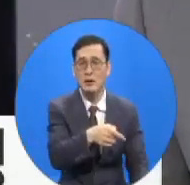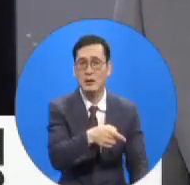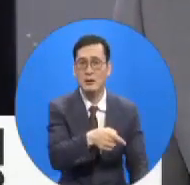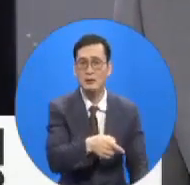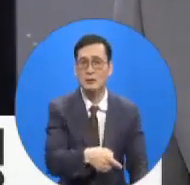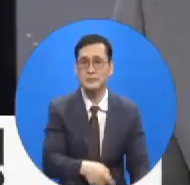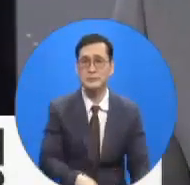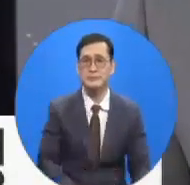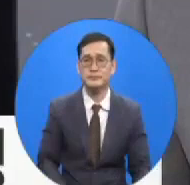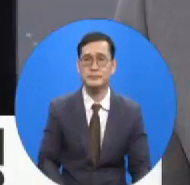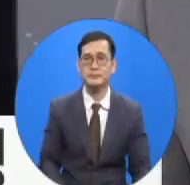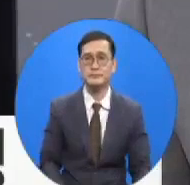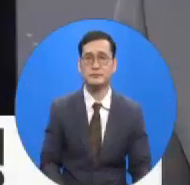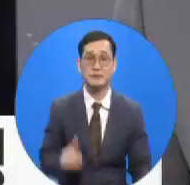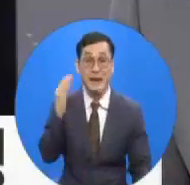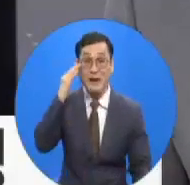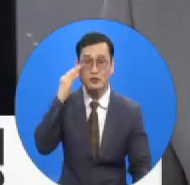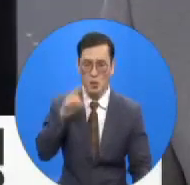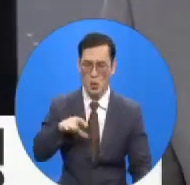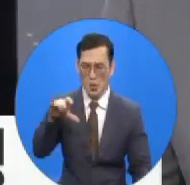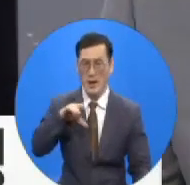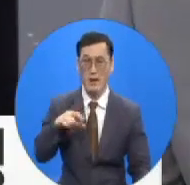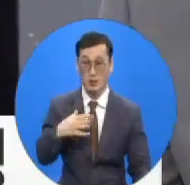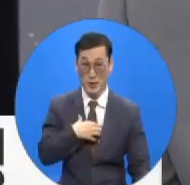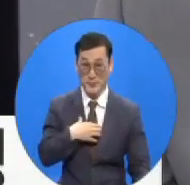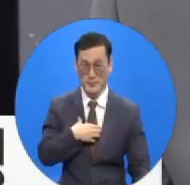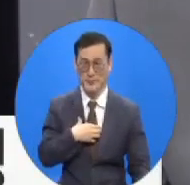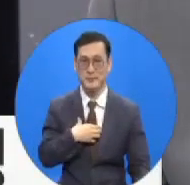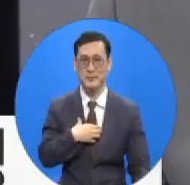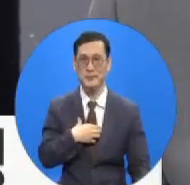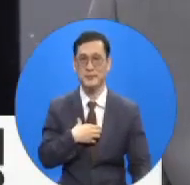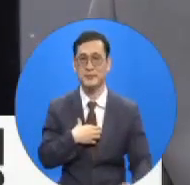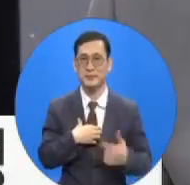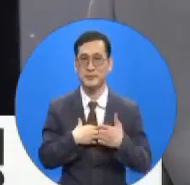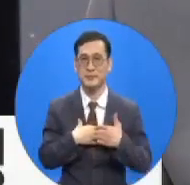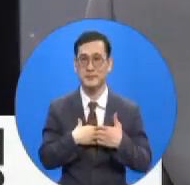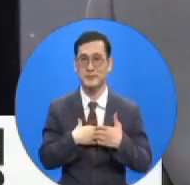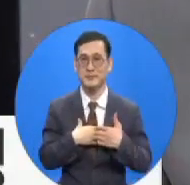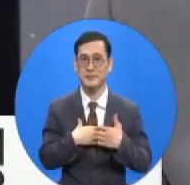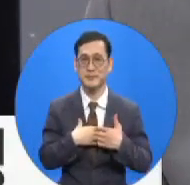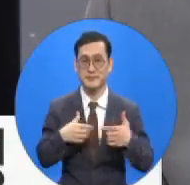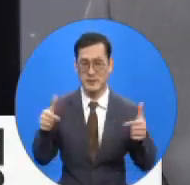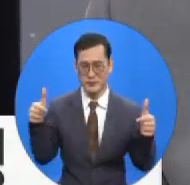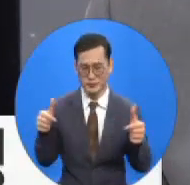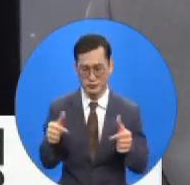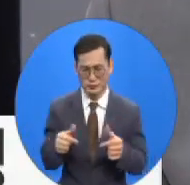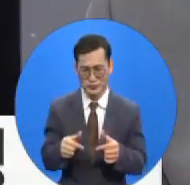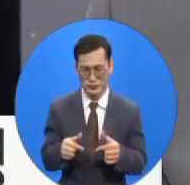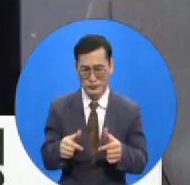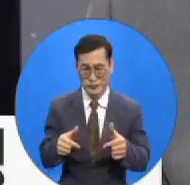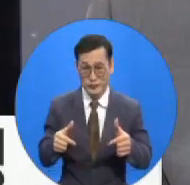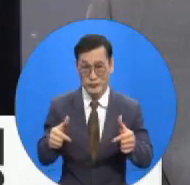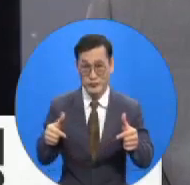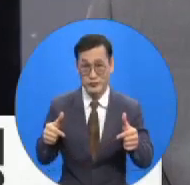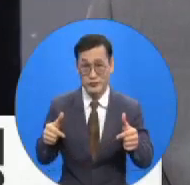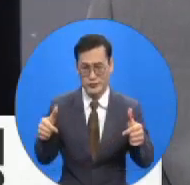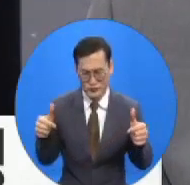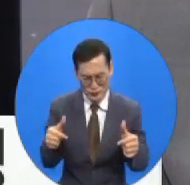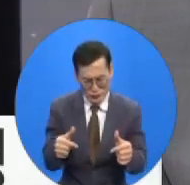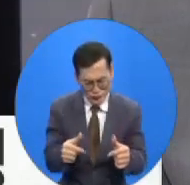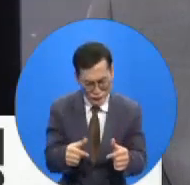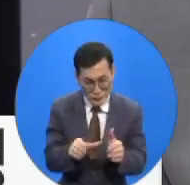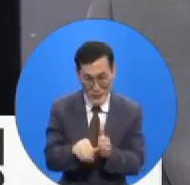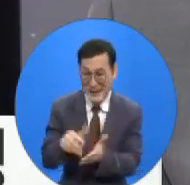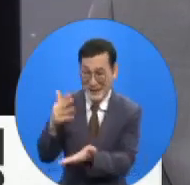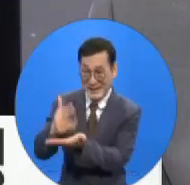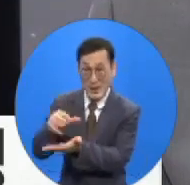우리 대한민국이 코로나19 위기로부터 거의 어느 정도까지 조정되는 상황이 왔을 때 이태원에서 있었던 그